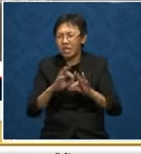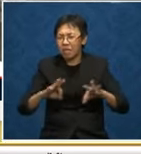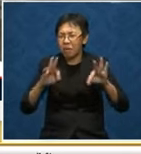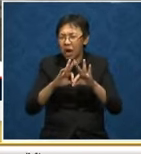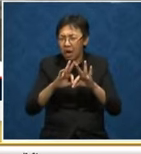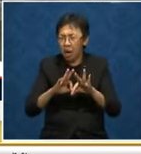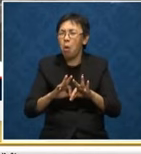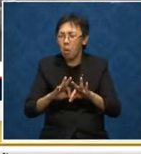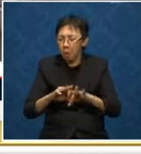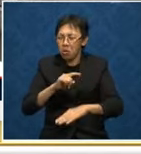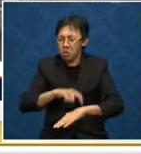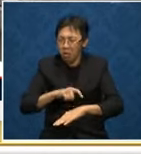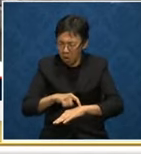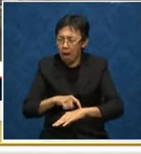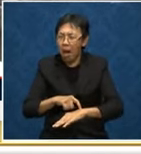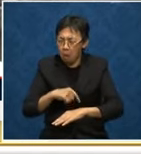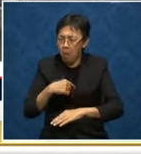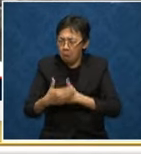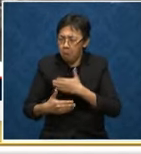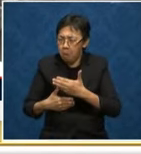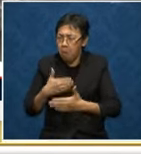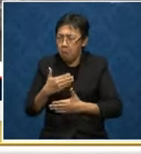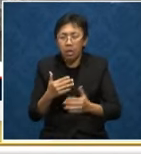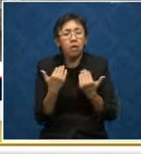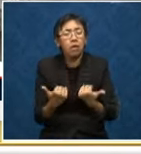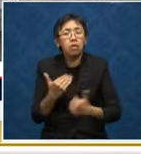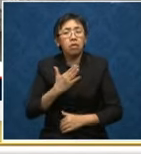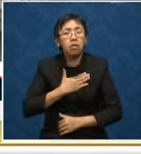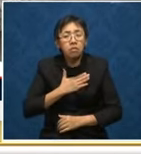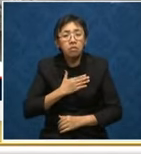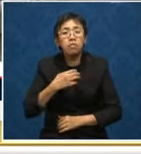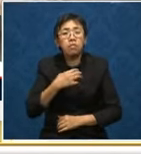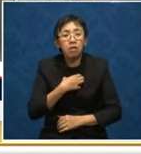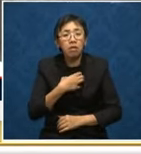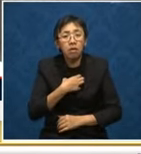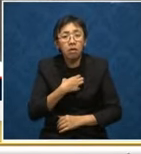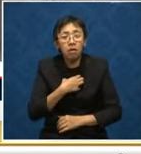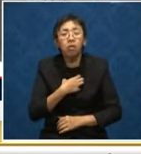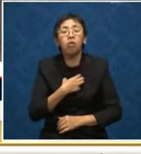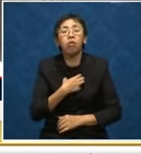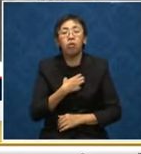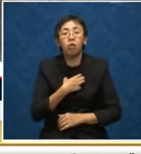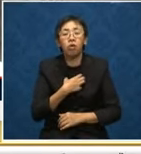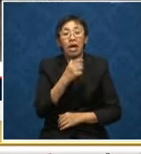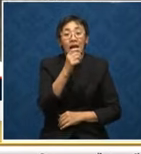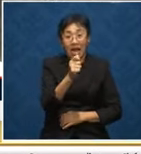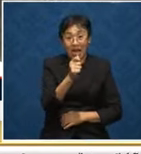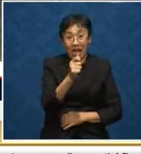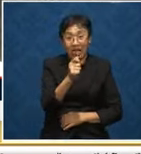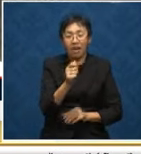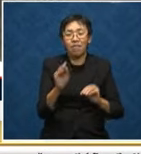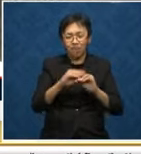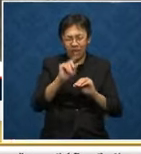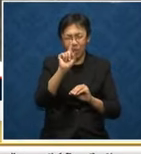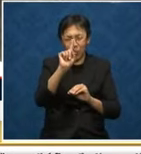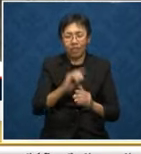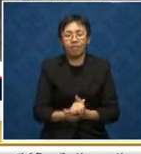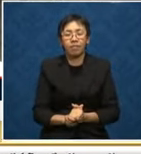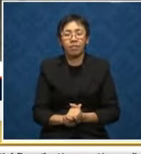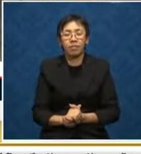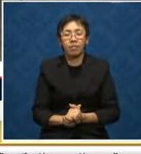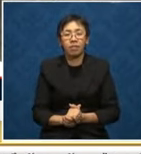าและยามท่ามกลางวิกฤตอย่างนี้ผมจึงอยากให้เราได้ใช้เวลาวันอังคารอีก1วันเพราะท่านประ